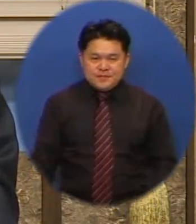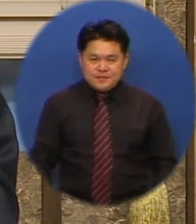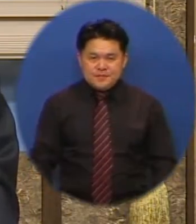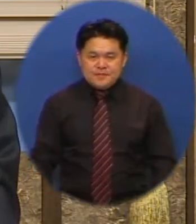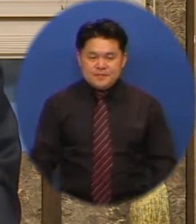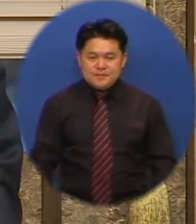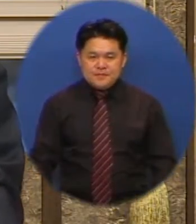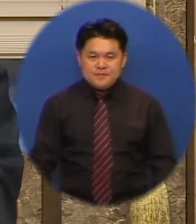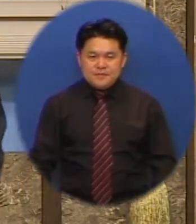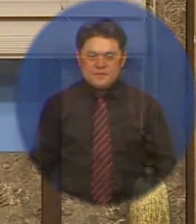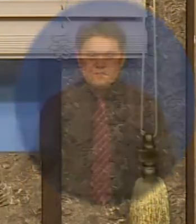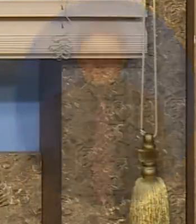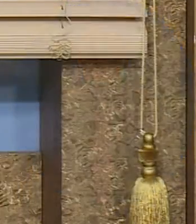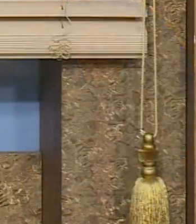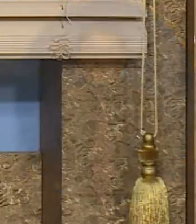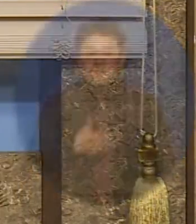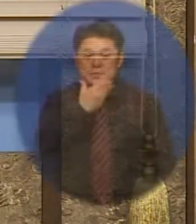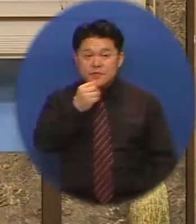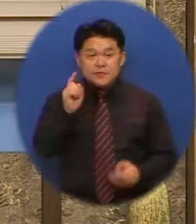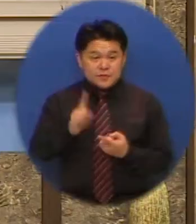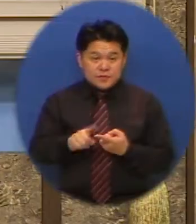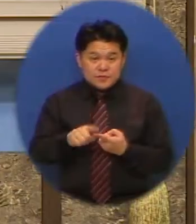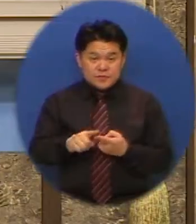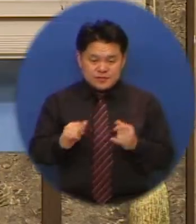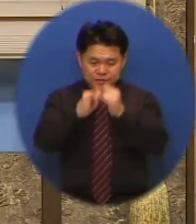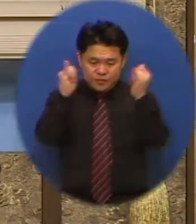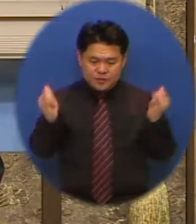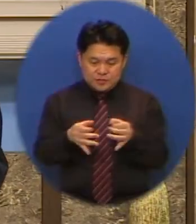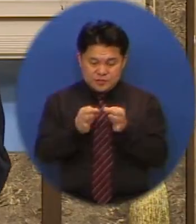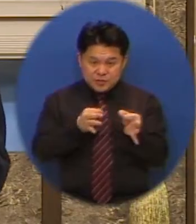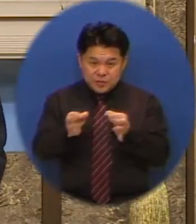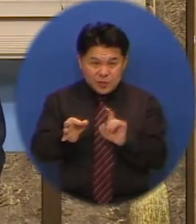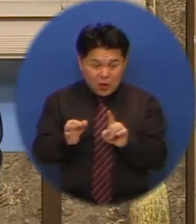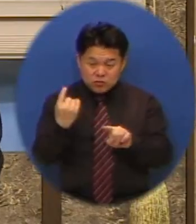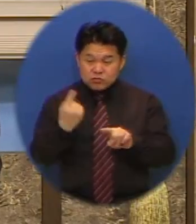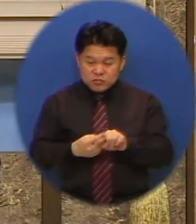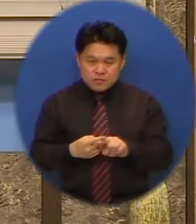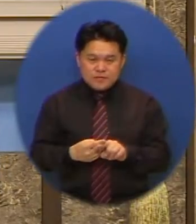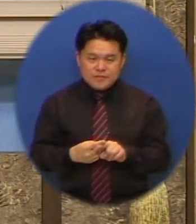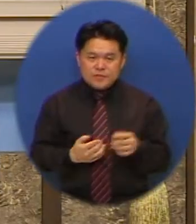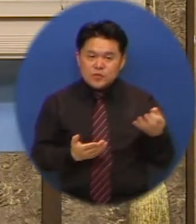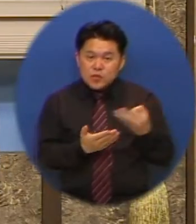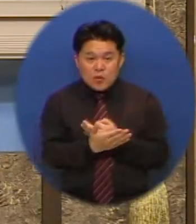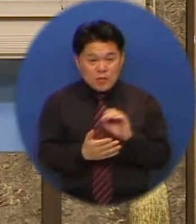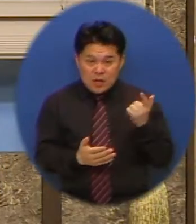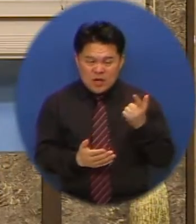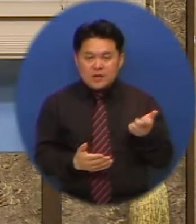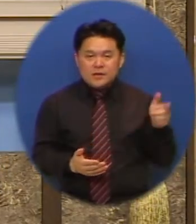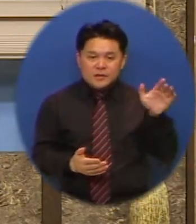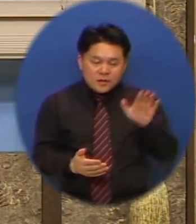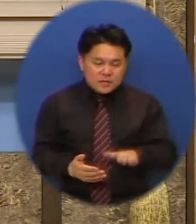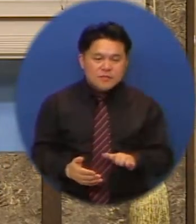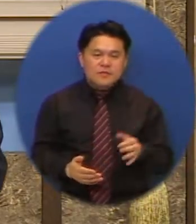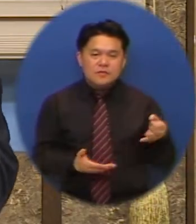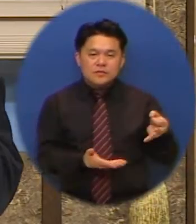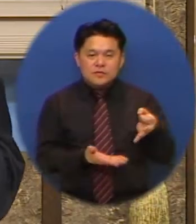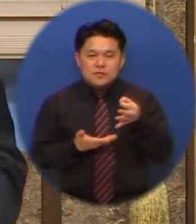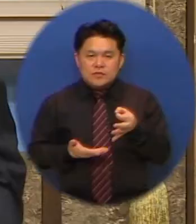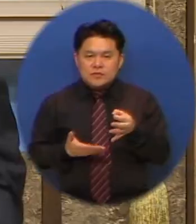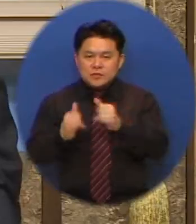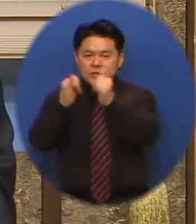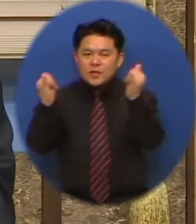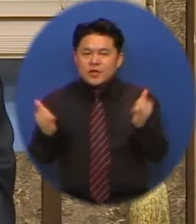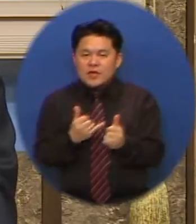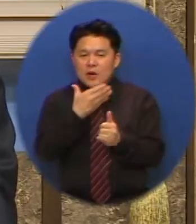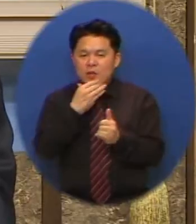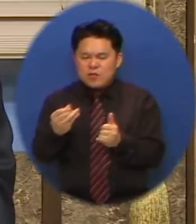빌려주거든요. 예. 네. 그래서 복지도 마찬가지예요. 사회금융시장이 그럽니다. 물론 이제 돈을 버는 건 아니지만 그 돈으로